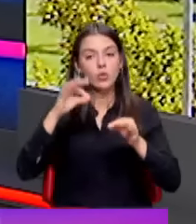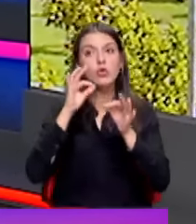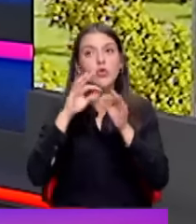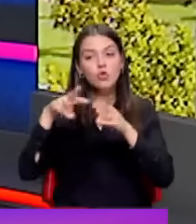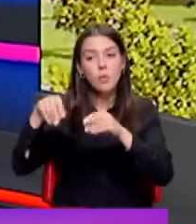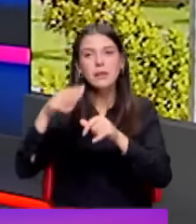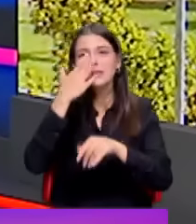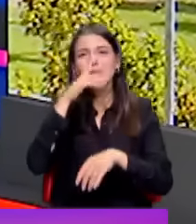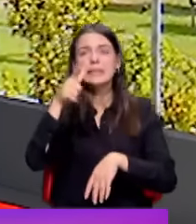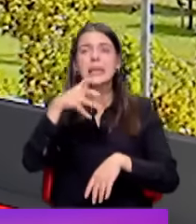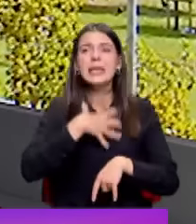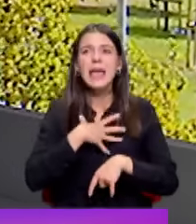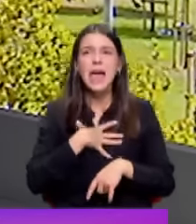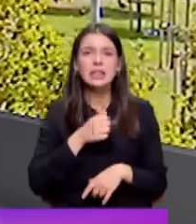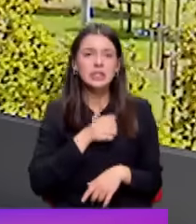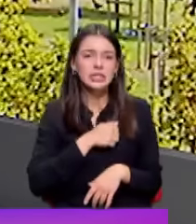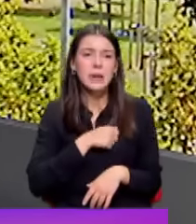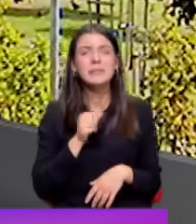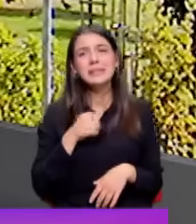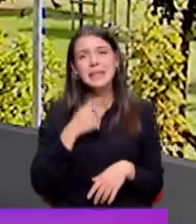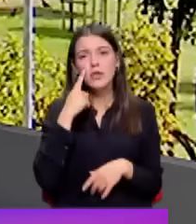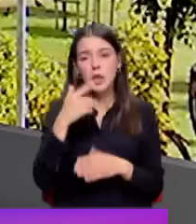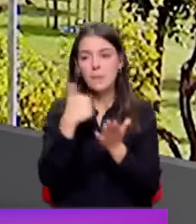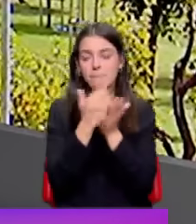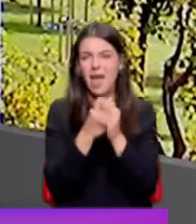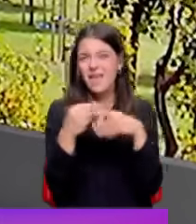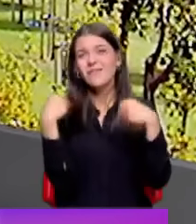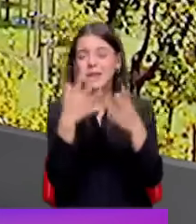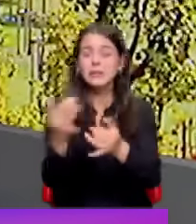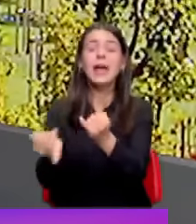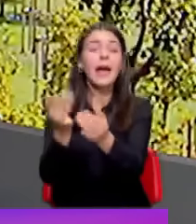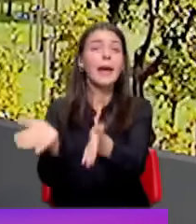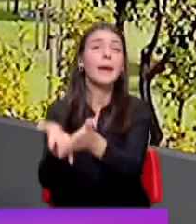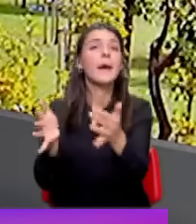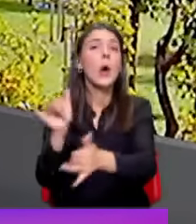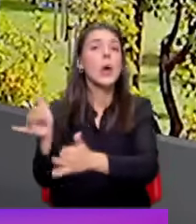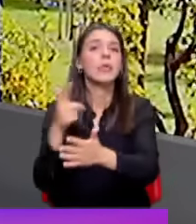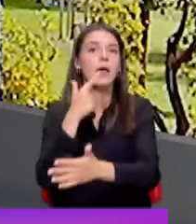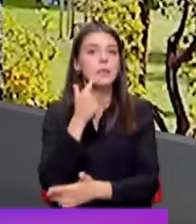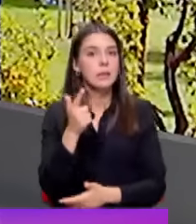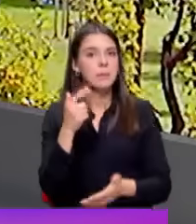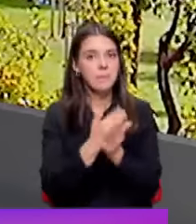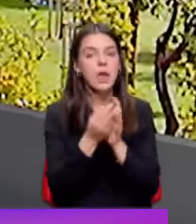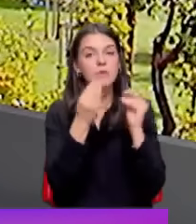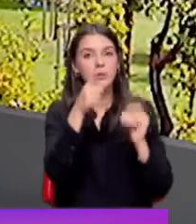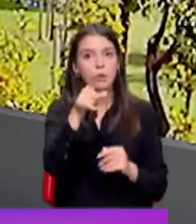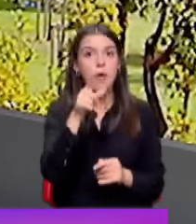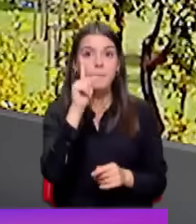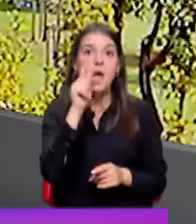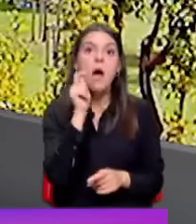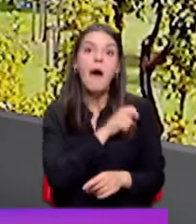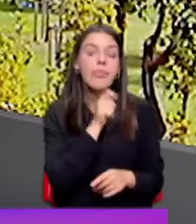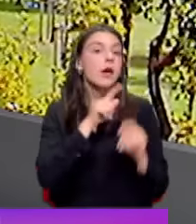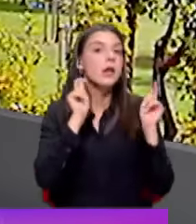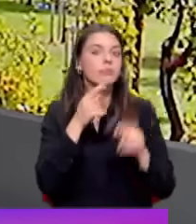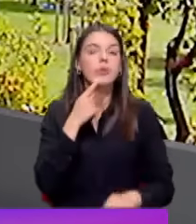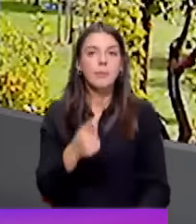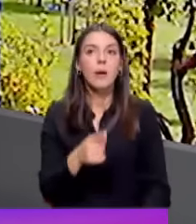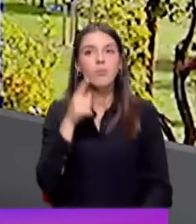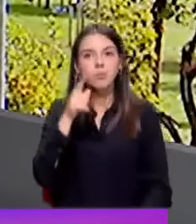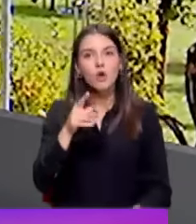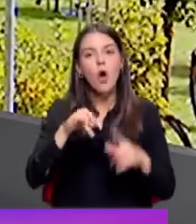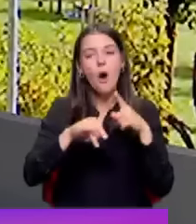sırf siz can sıkıntısı için birazcık oyalanın diye size pay veriliyorsa o zaman stratejik bir hata yapılıyor demektir. Bu